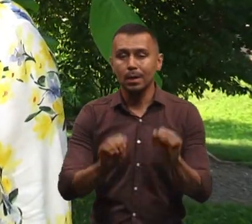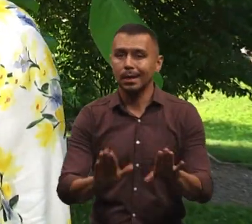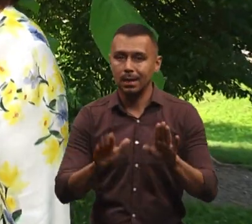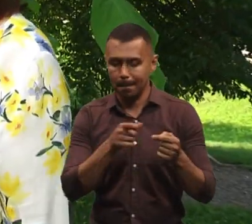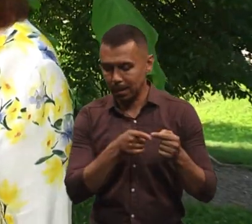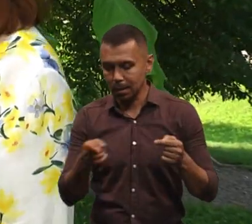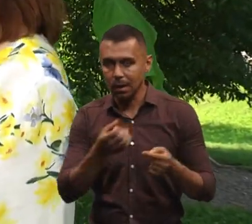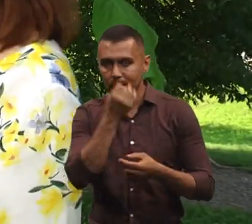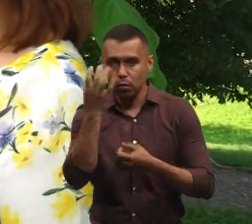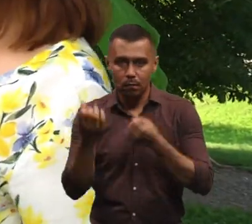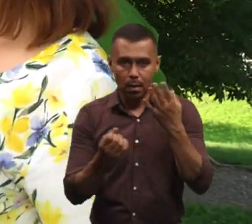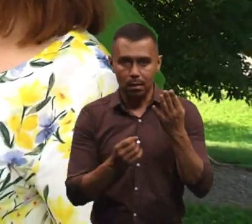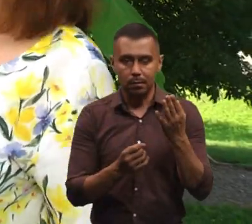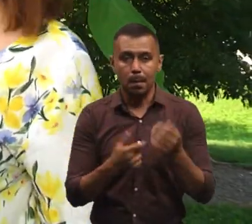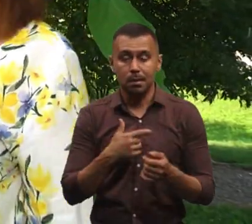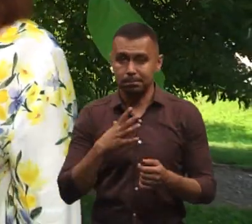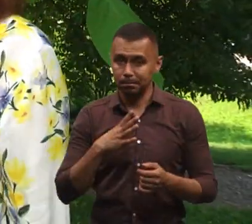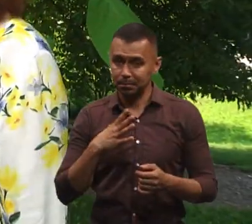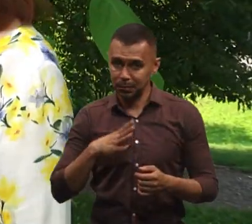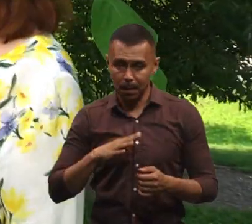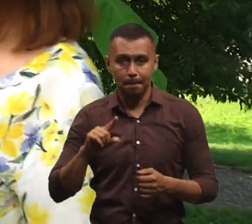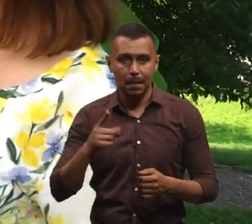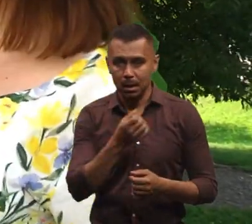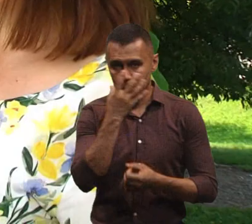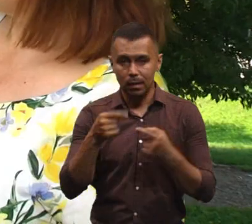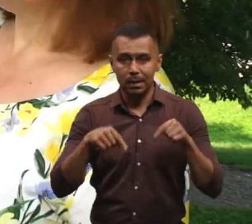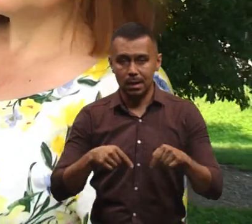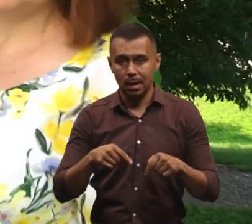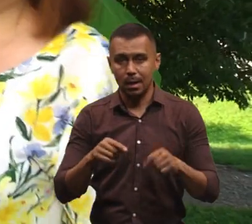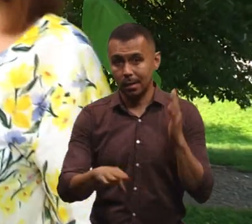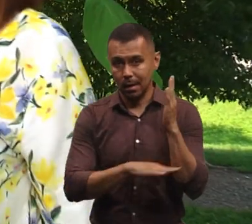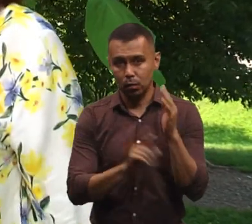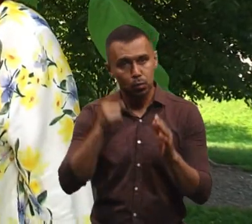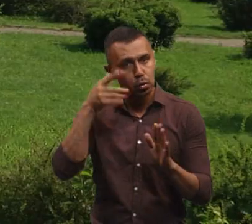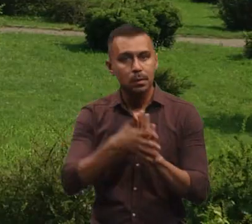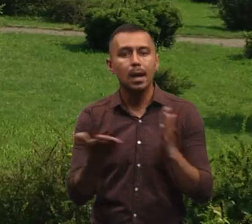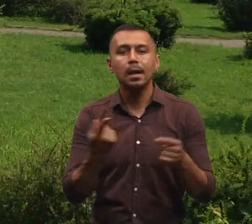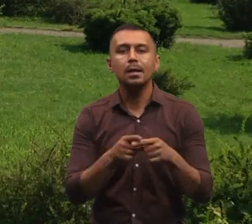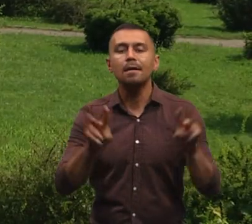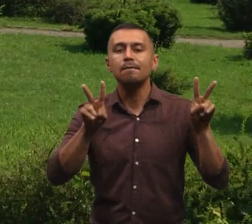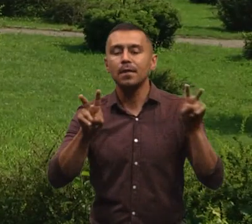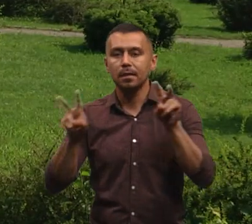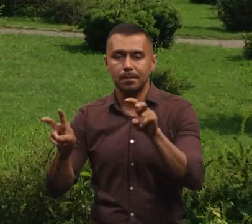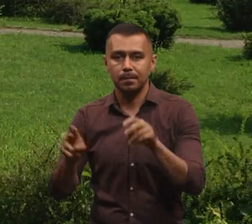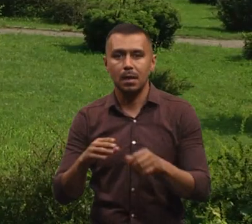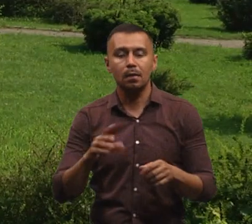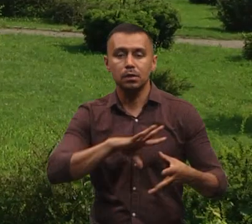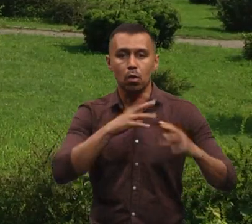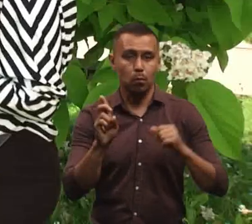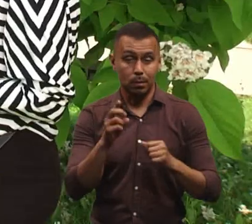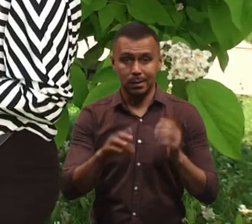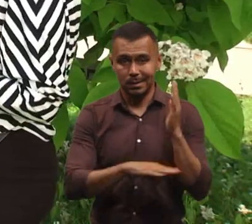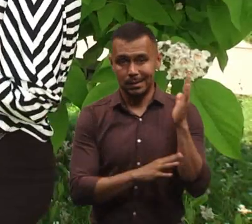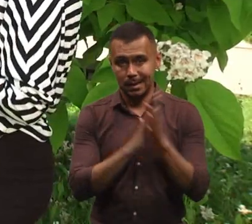під час квітування. І от ми з нетерпінням очікуємо перше квітування цієї катальпи, аби зрозуміти, який це вид. Загалом в ботанічному саду, за словами